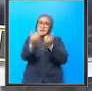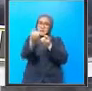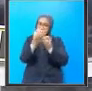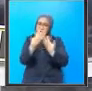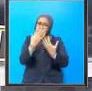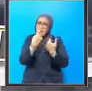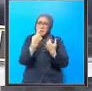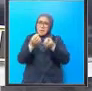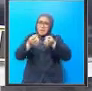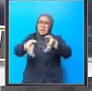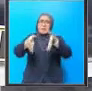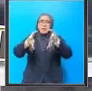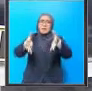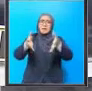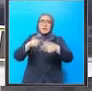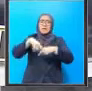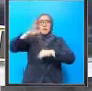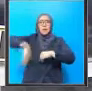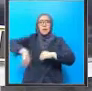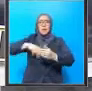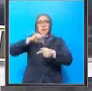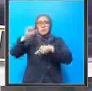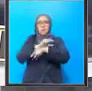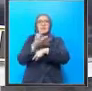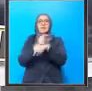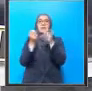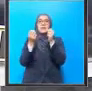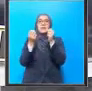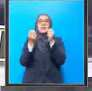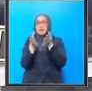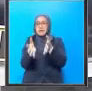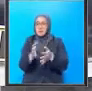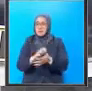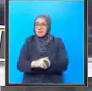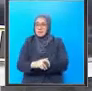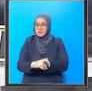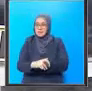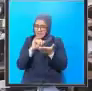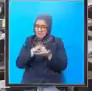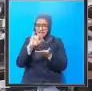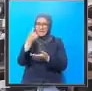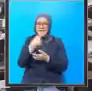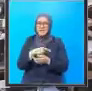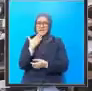diberitahu beberapa pagi yang masih belum dibelanjakan. Itu saja pembahasan saya. Terima kasih.